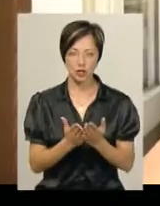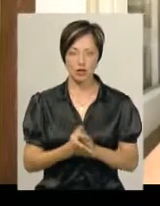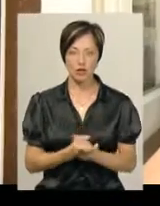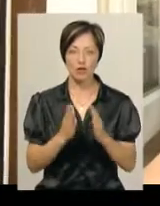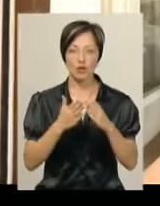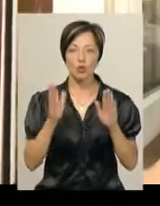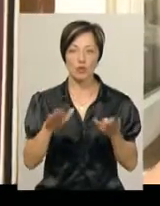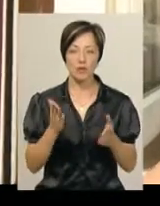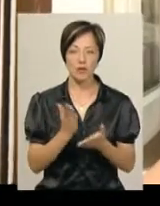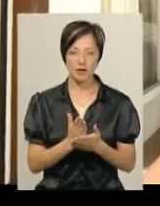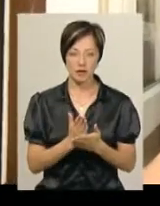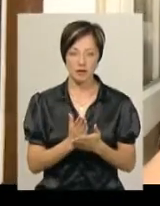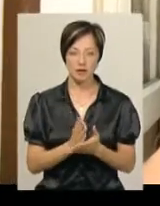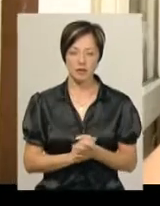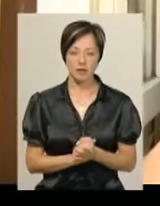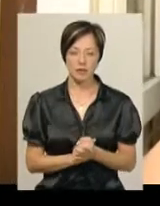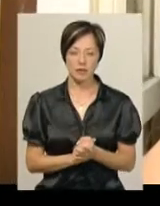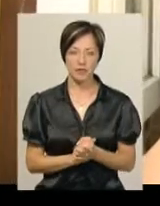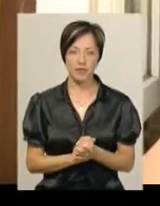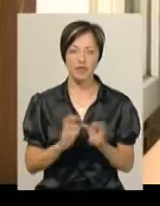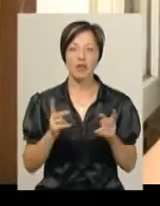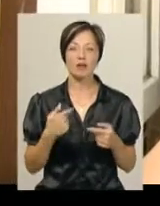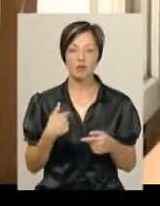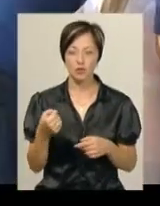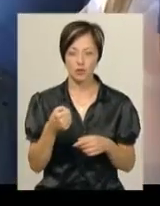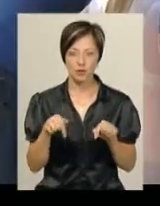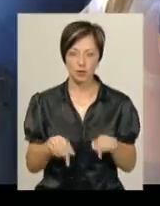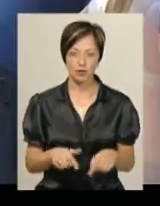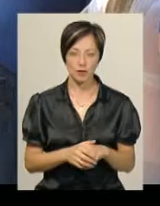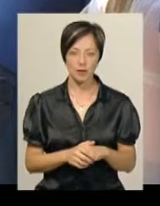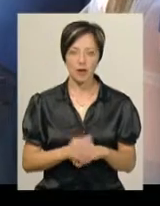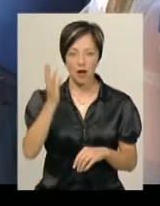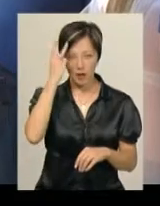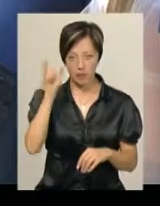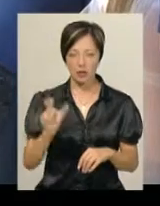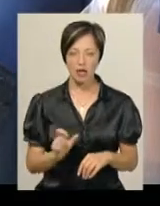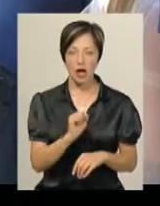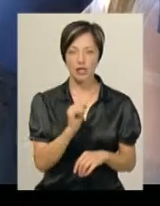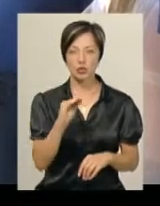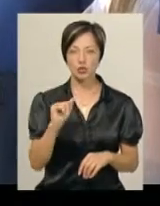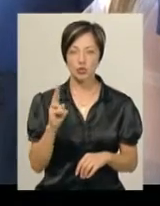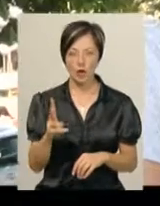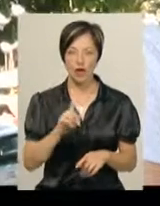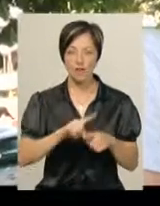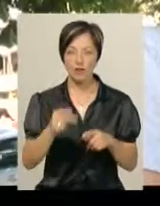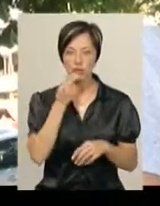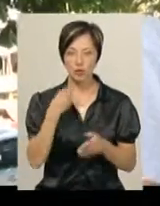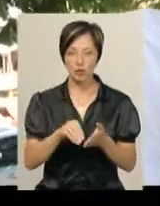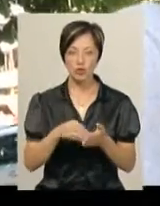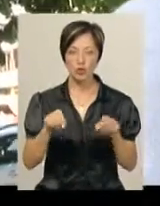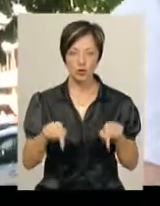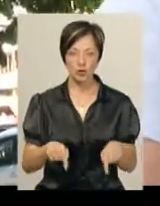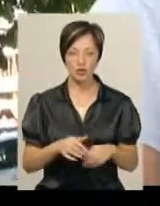вдома. Фастбур вдома, це все вдома. Бо я не знаю, а наше воно мені тут». Хмельничанин Андрій Жук розповідає, що фастфуд купує саме тут.